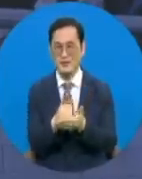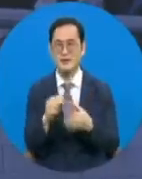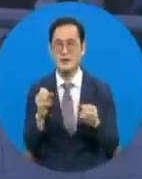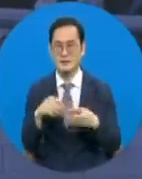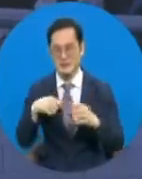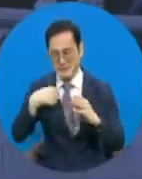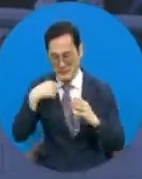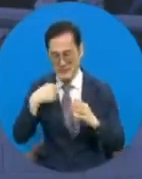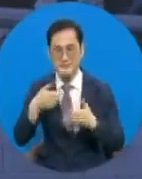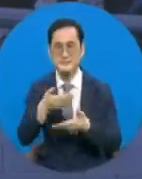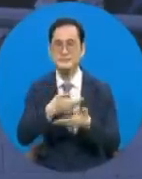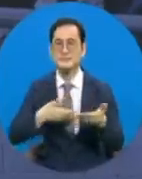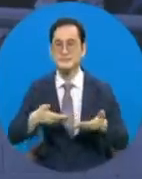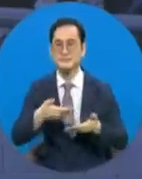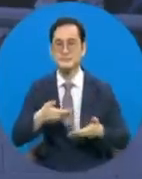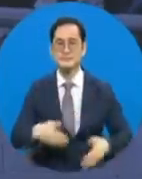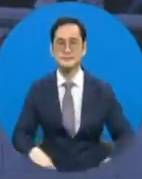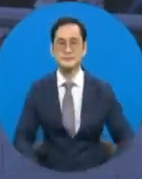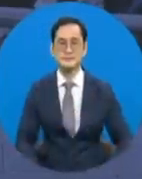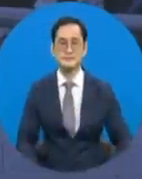어제 모습 보겠습니다.